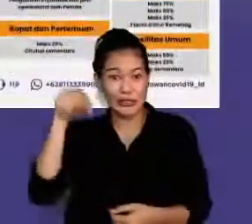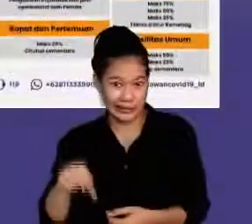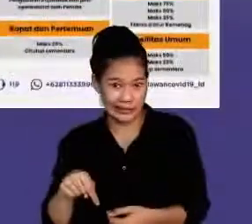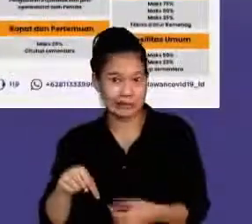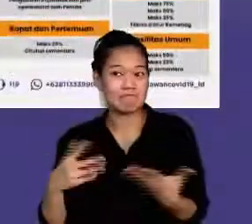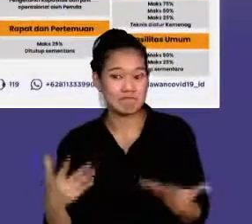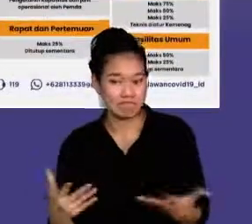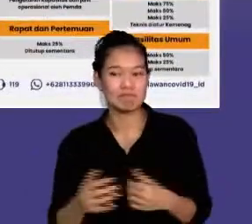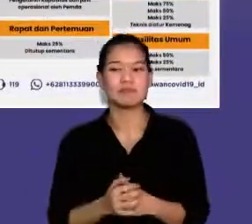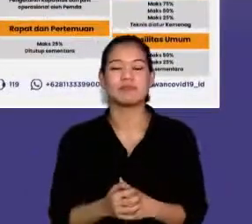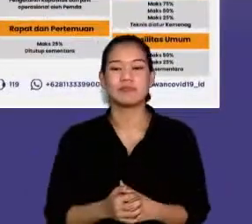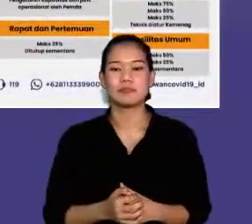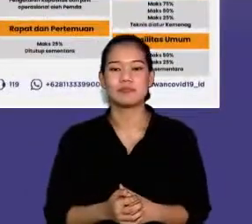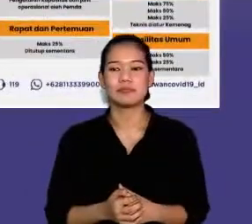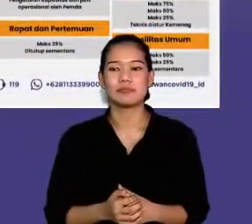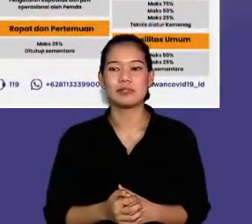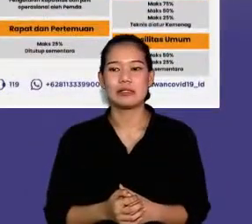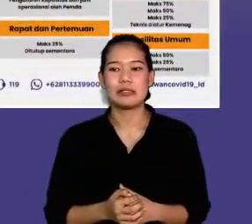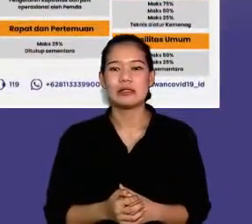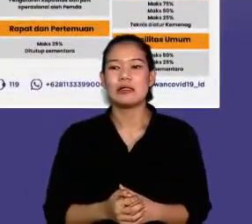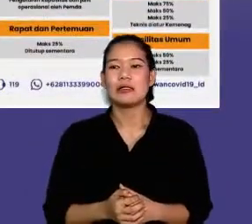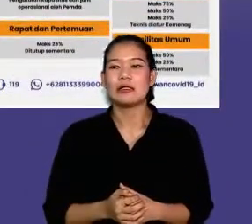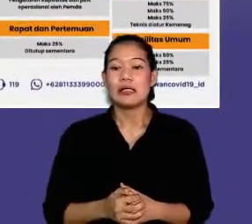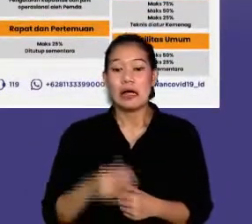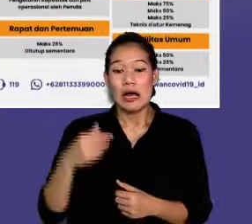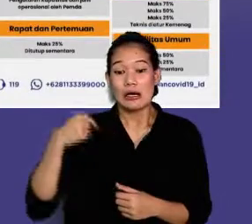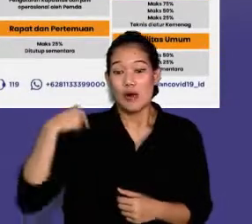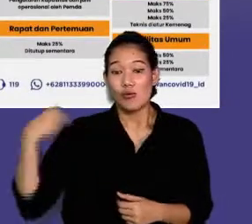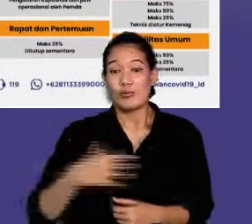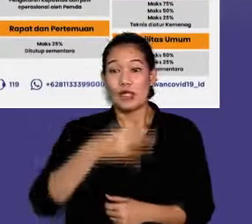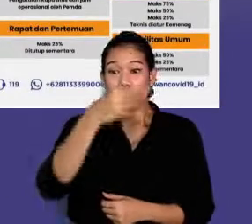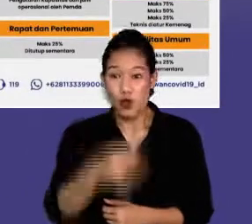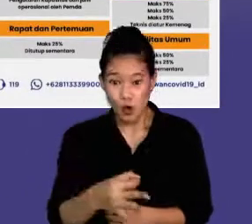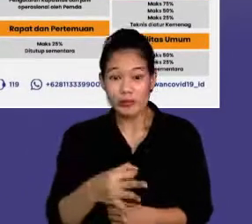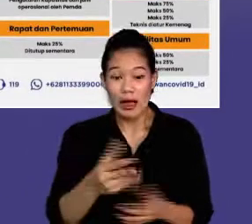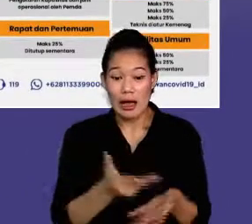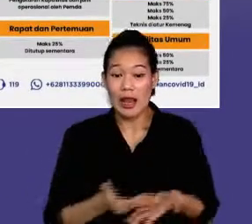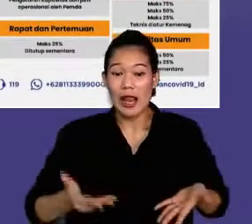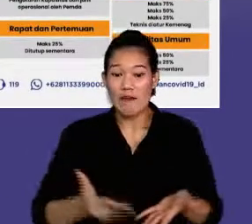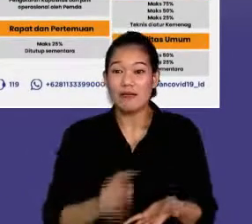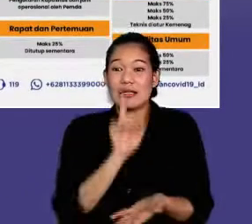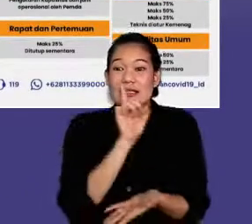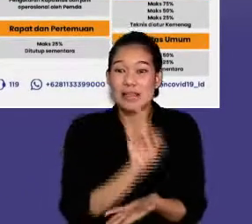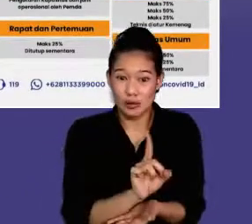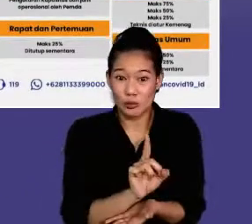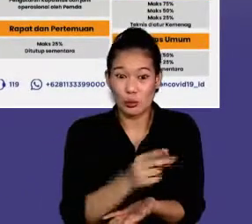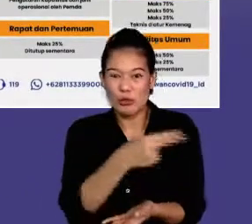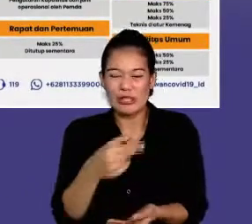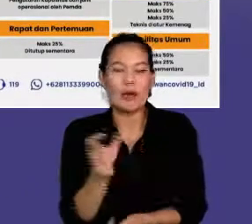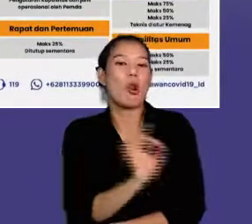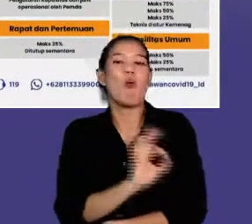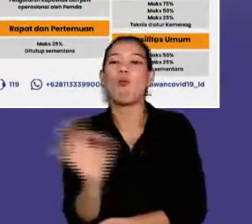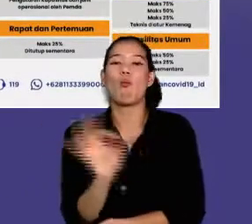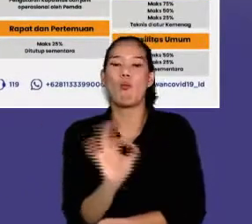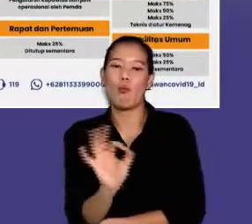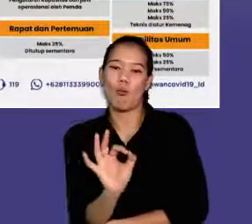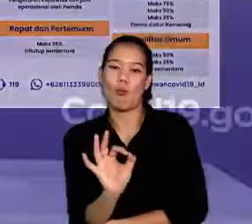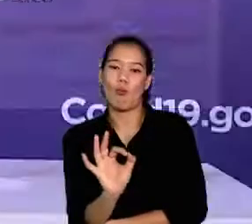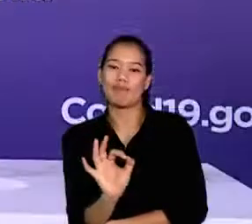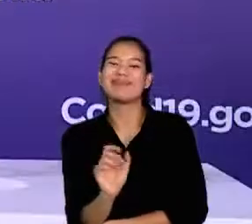ini diketahui bahwa belum ada kabupaten kota yang berada di level 1 di Indonesia